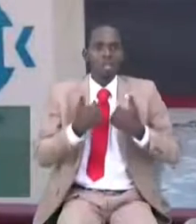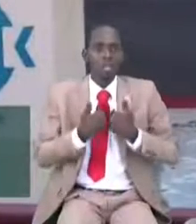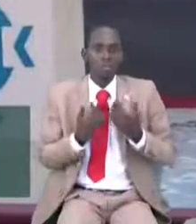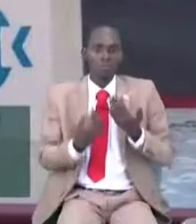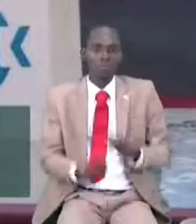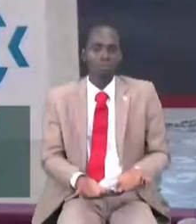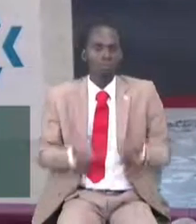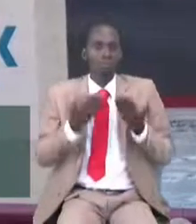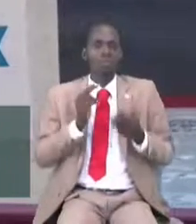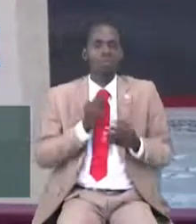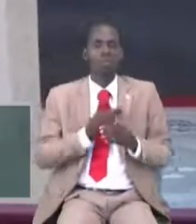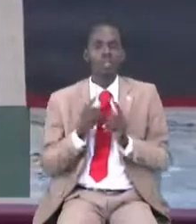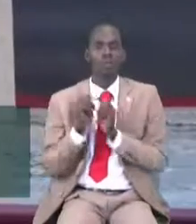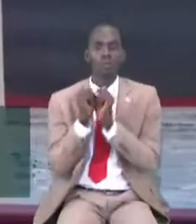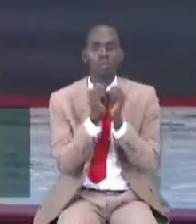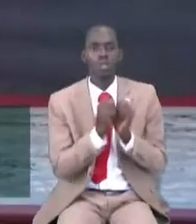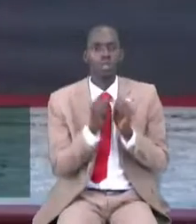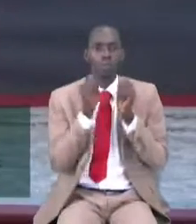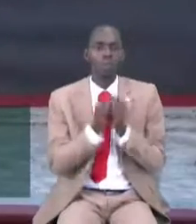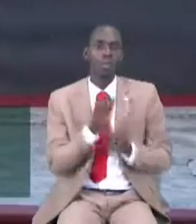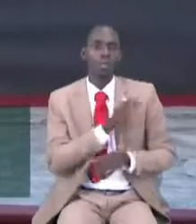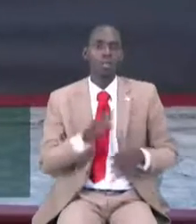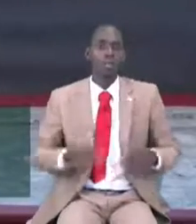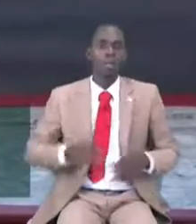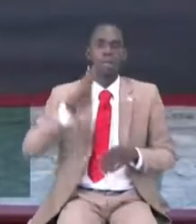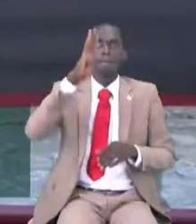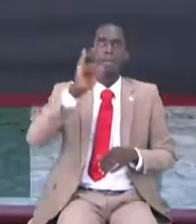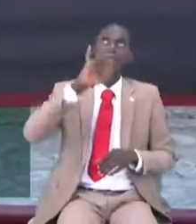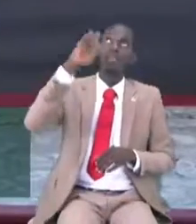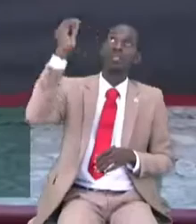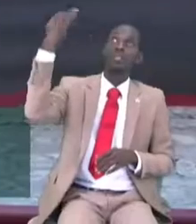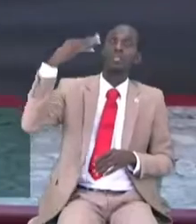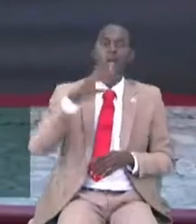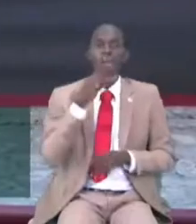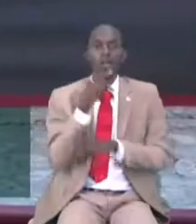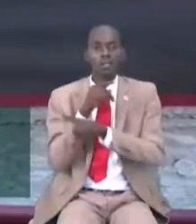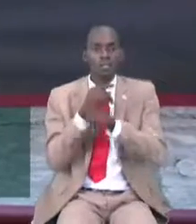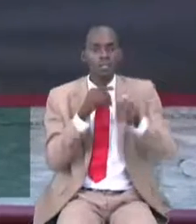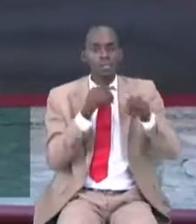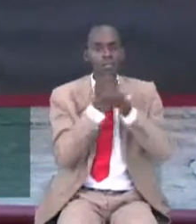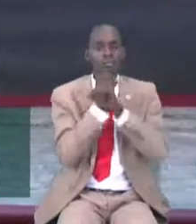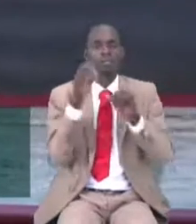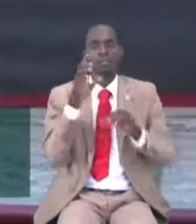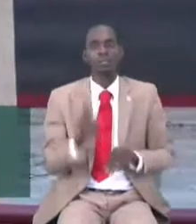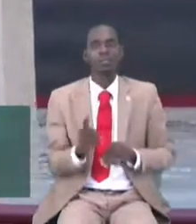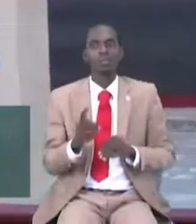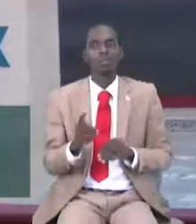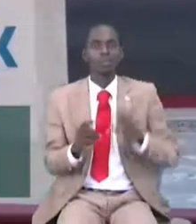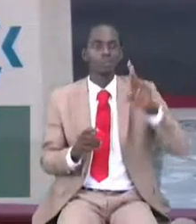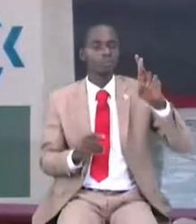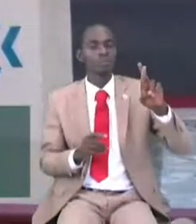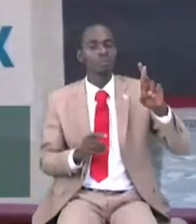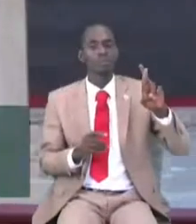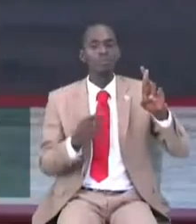grâce que vous êtes sauvés. Alors, juste ou intègre à travers, juste